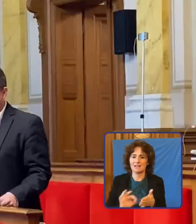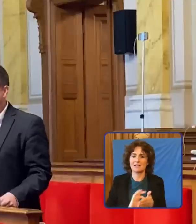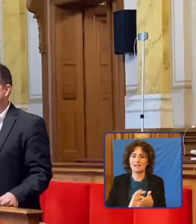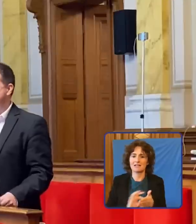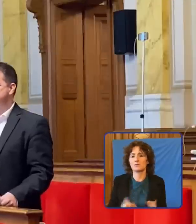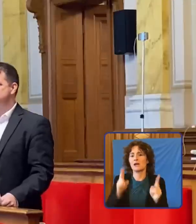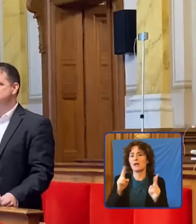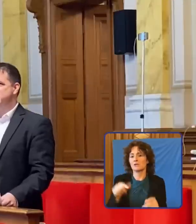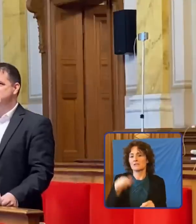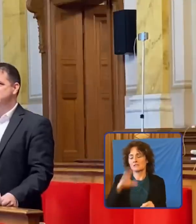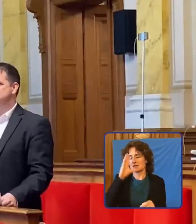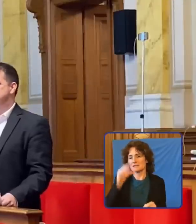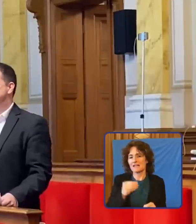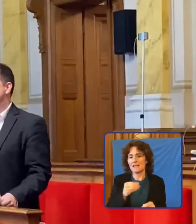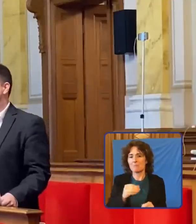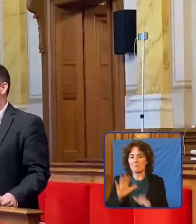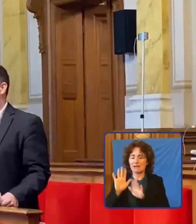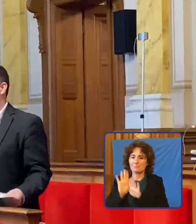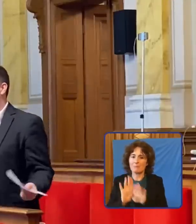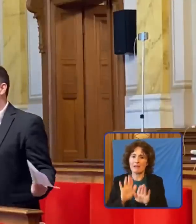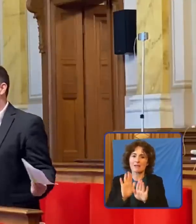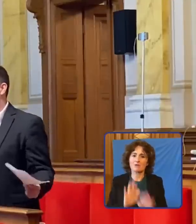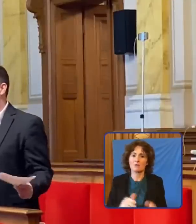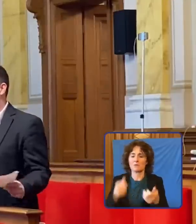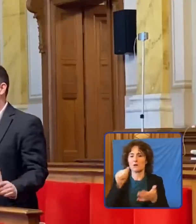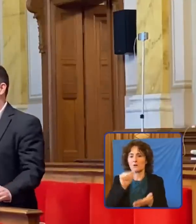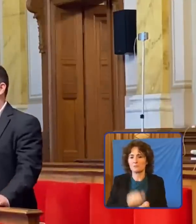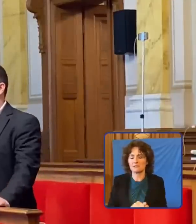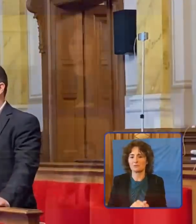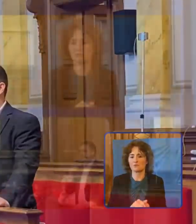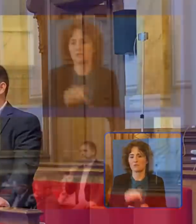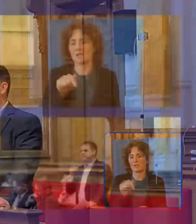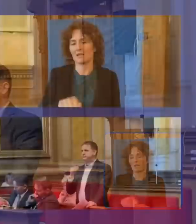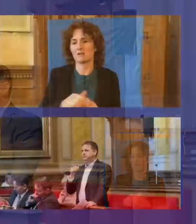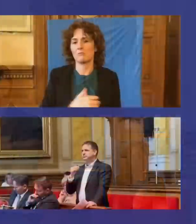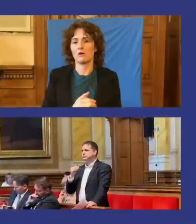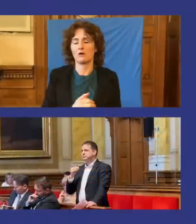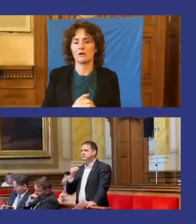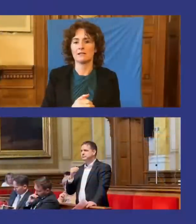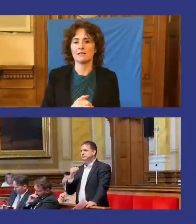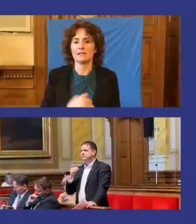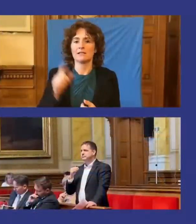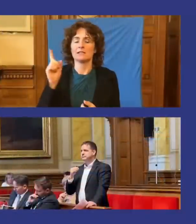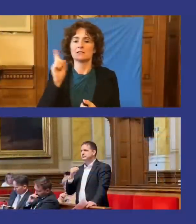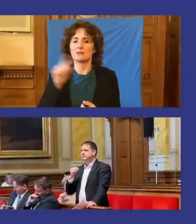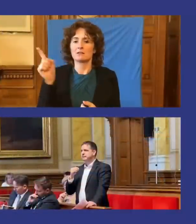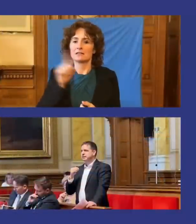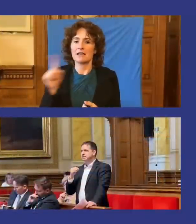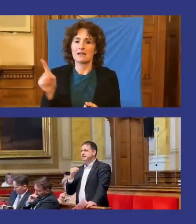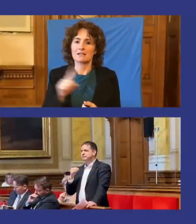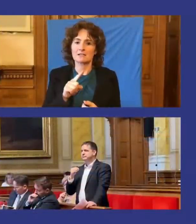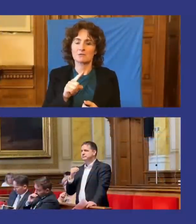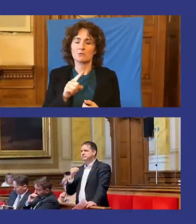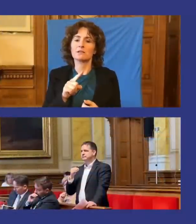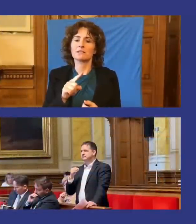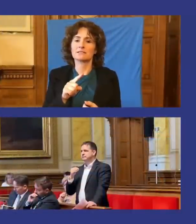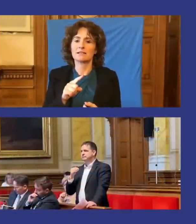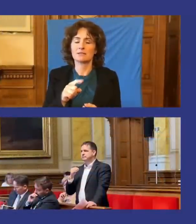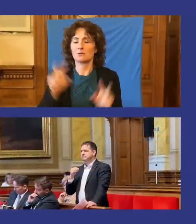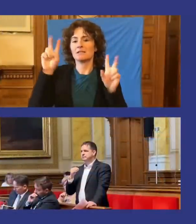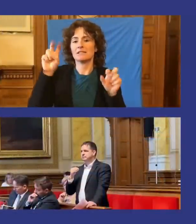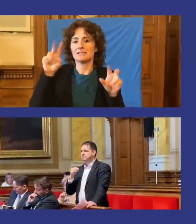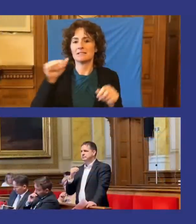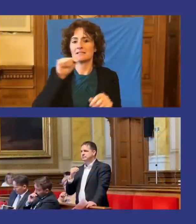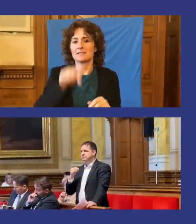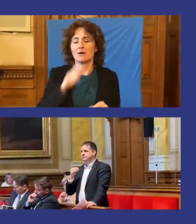Tamás, hányszor, amit ez az úr mélységes szégyen. Miről beszélünk Tamás, akkor? Maga Tatár Zoltántól azt a mondatot idézze, hogy én nem voltam